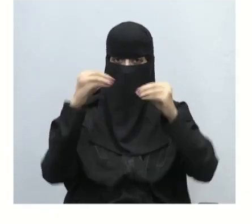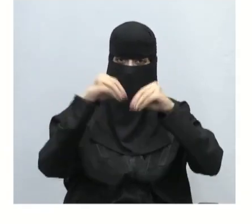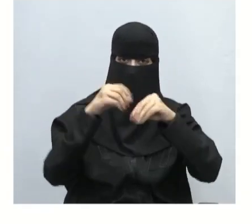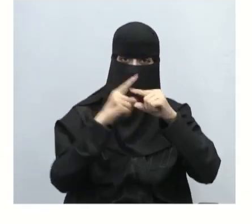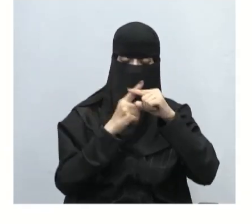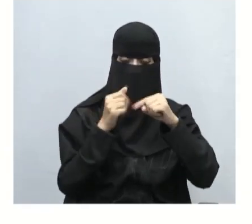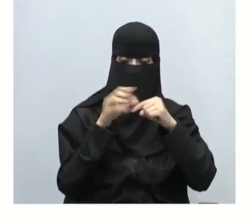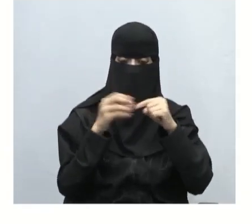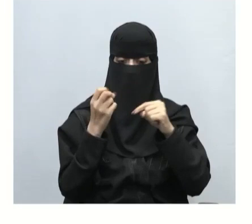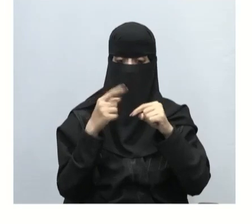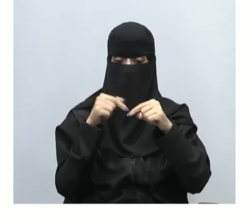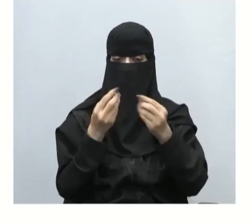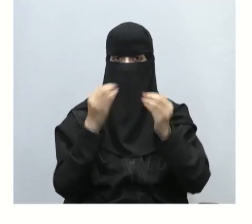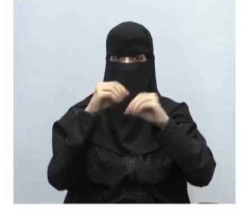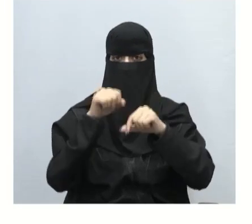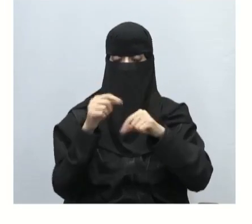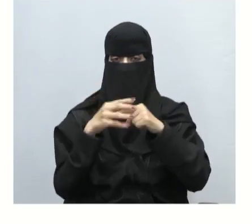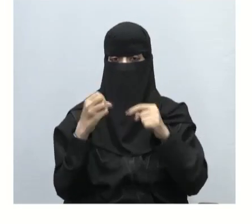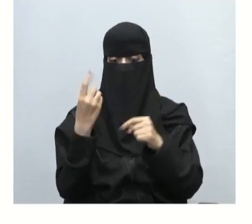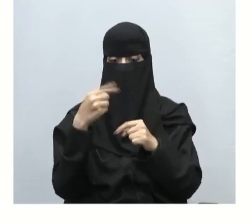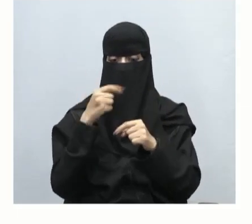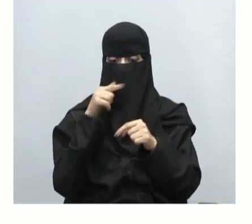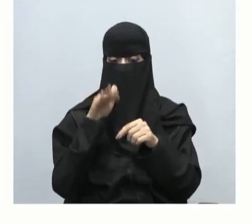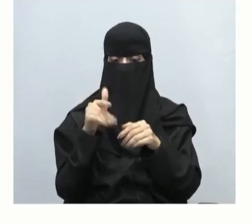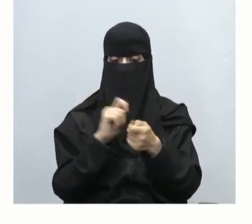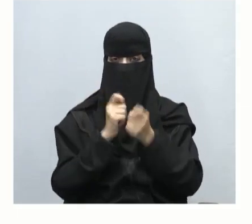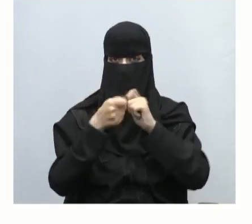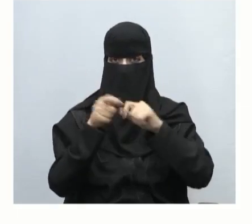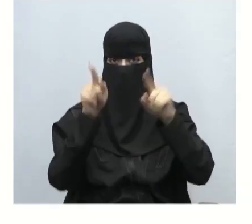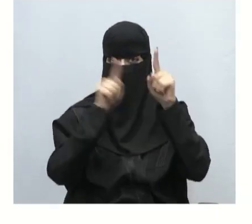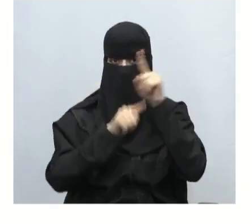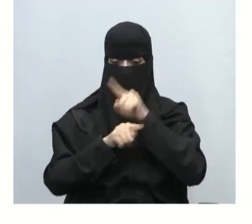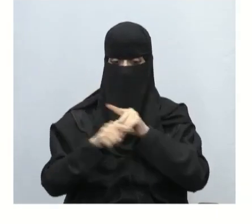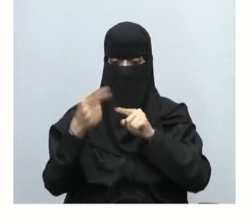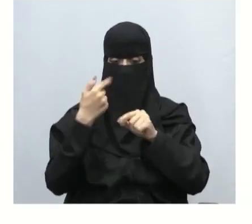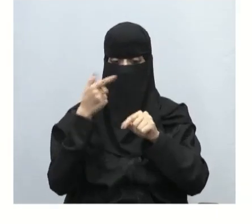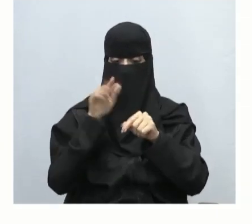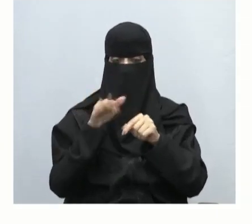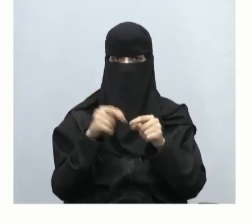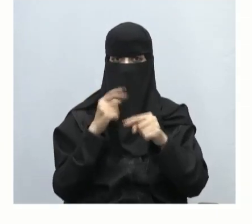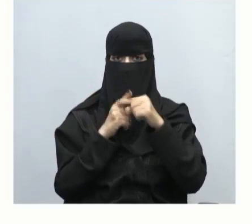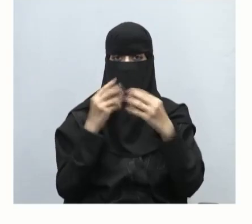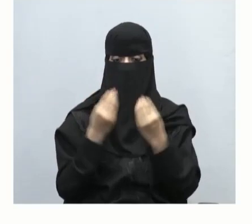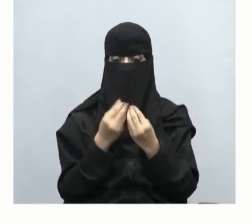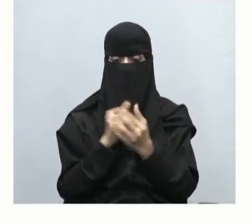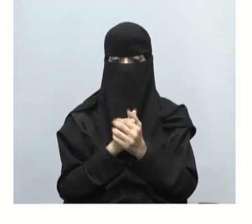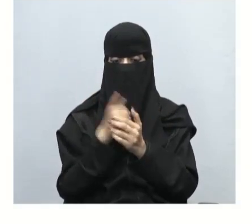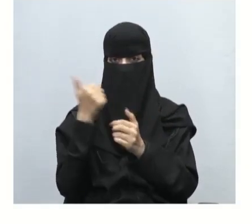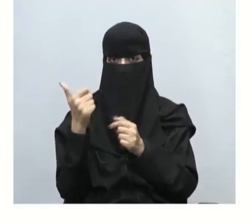ا مضافا اليها سالب 10 هنا نستخدم ماذا خاصيه التجميع